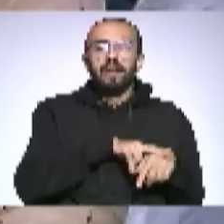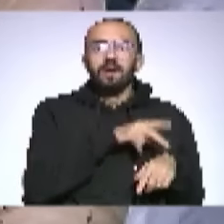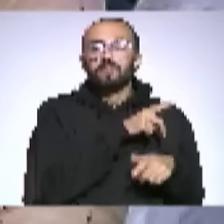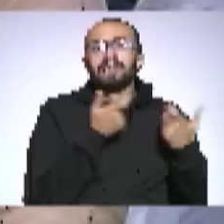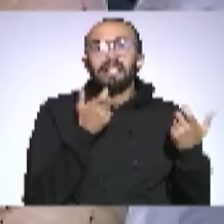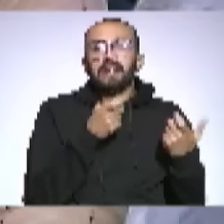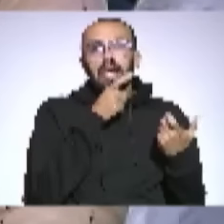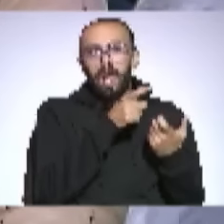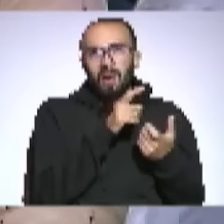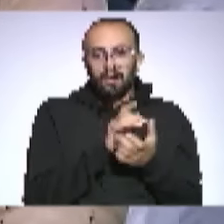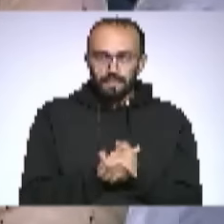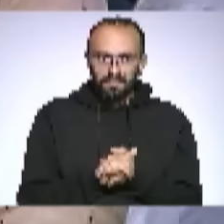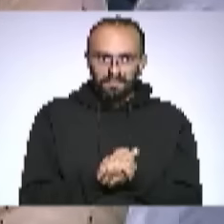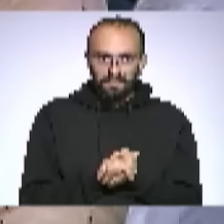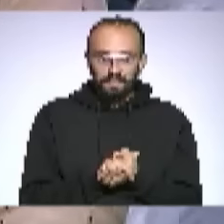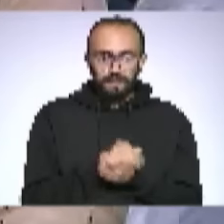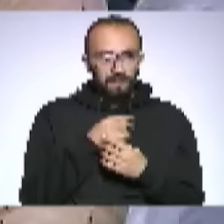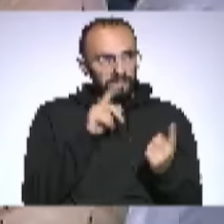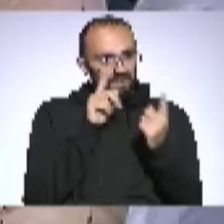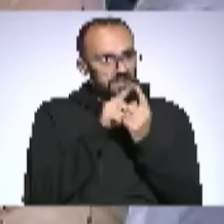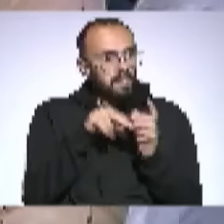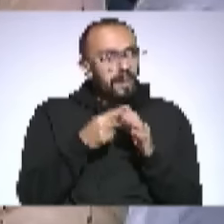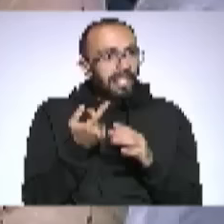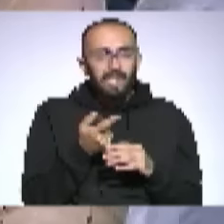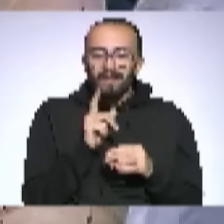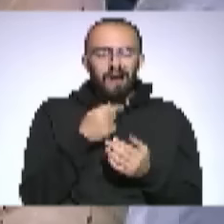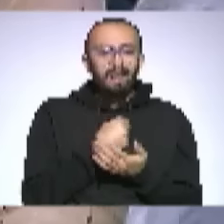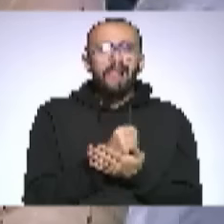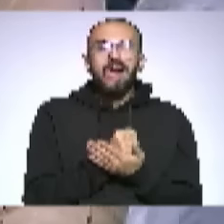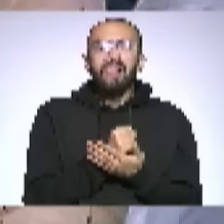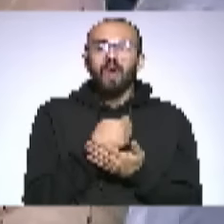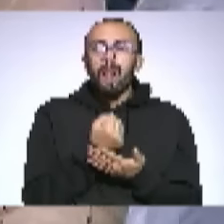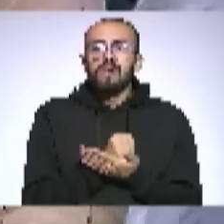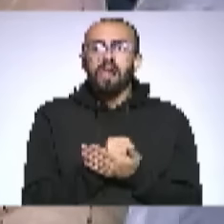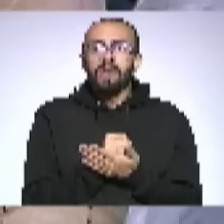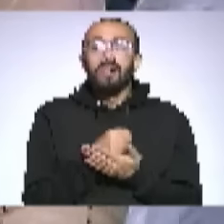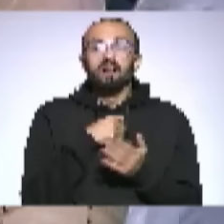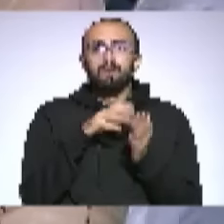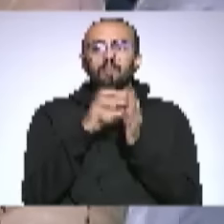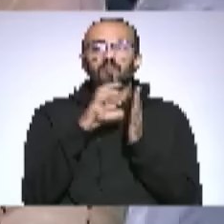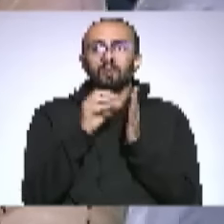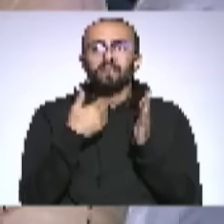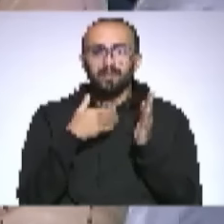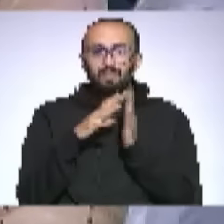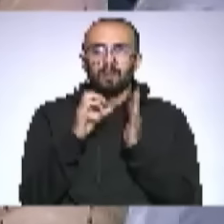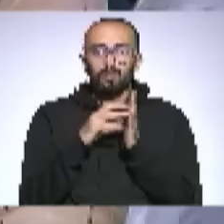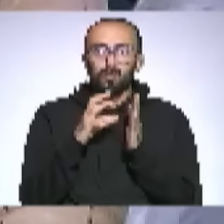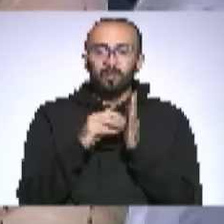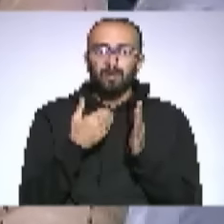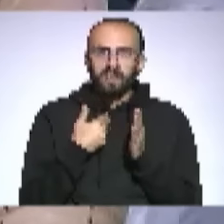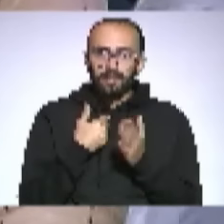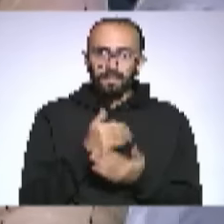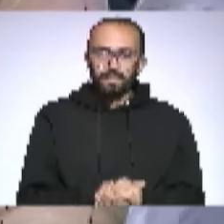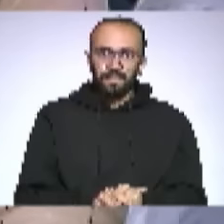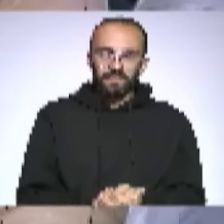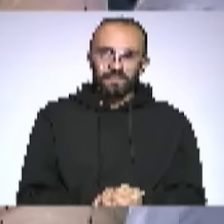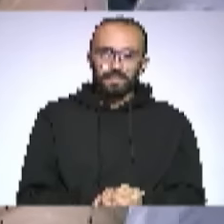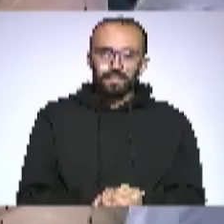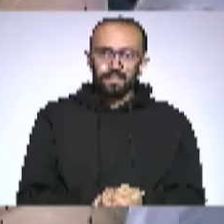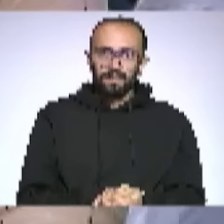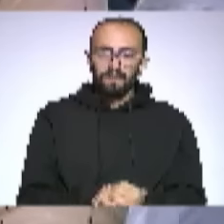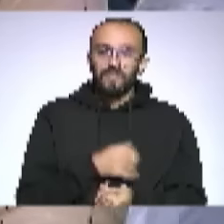مستنيها وعند مواجهته انكر وحاول مسح الرسائل من صفحته ولكن انا عندي كل الصور على الصفحه